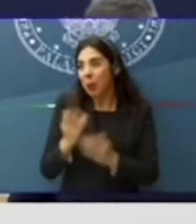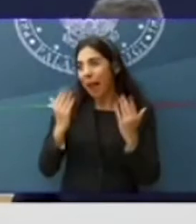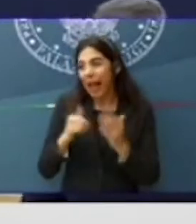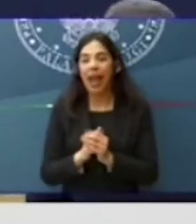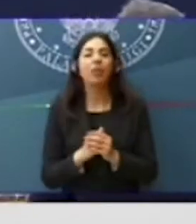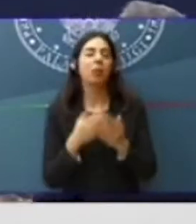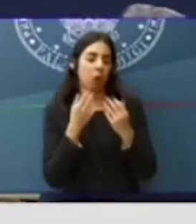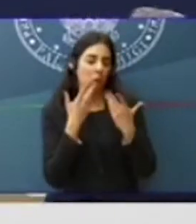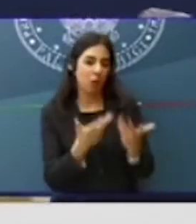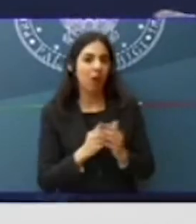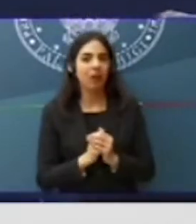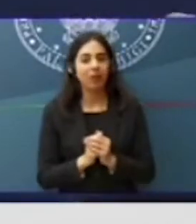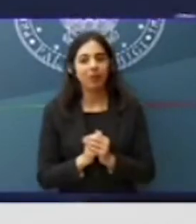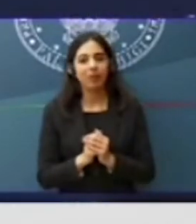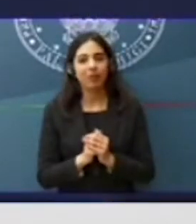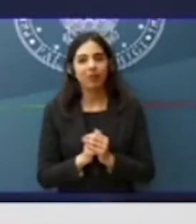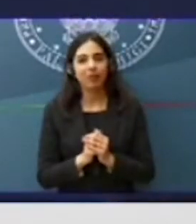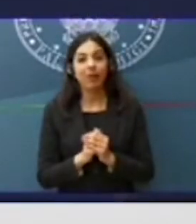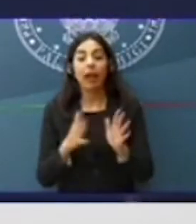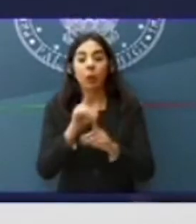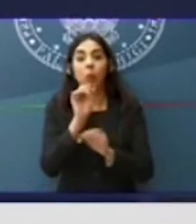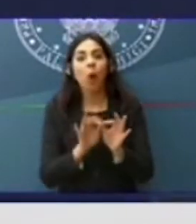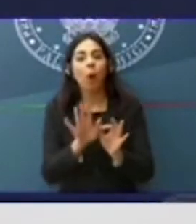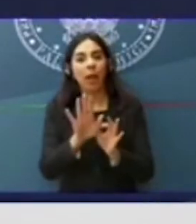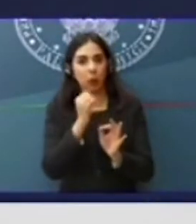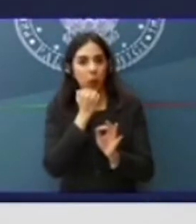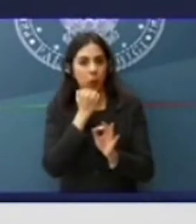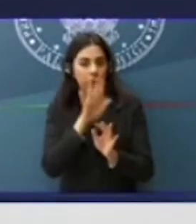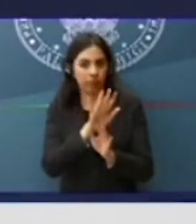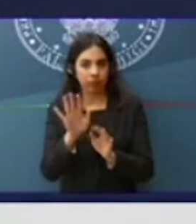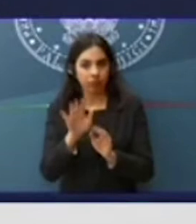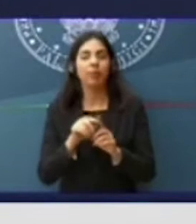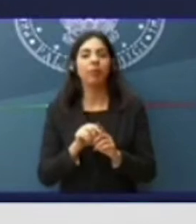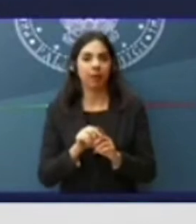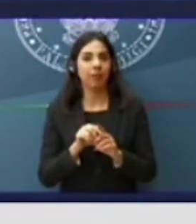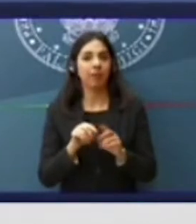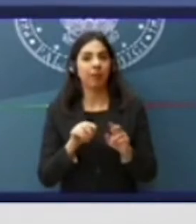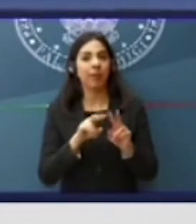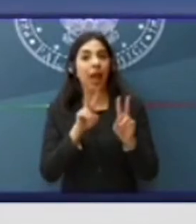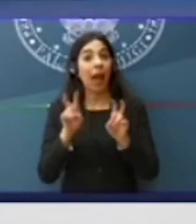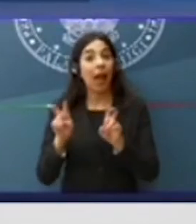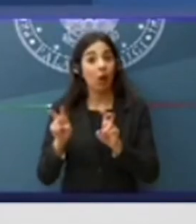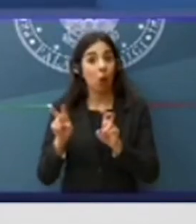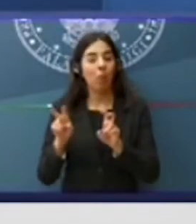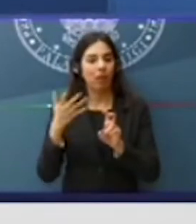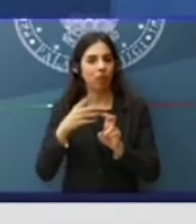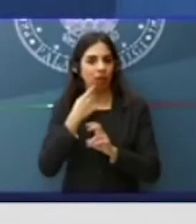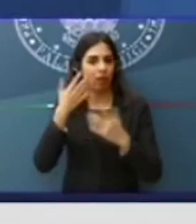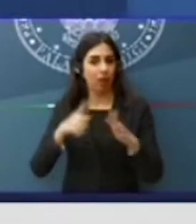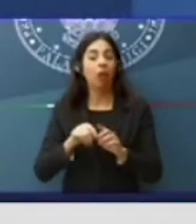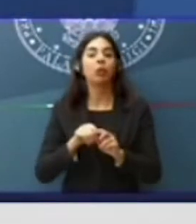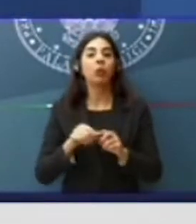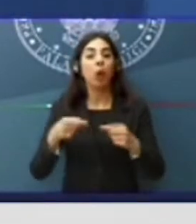partito direttamente, addirittura con una battuta per i giornalisti: sono nelle vostre mani, ha detto.